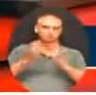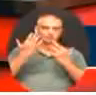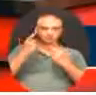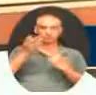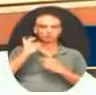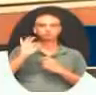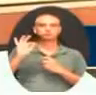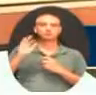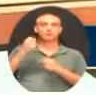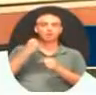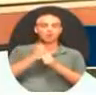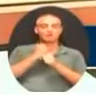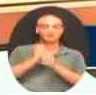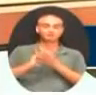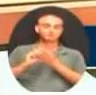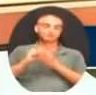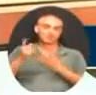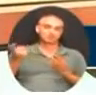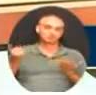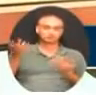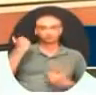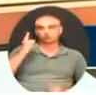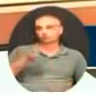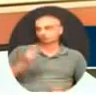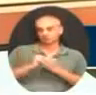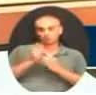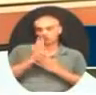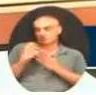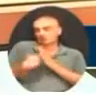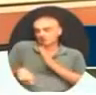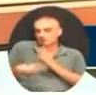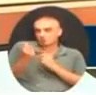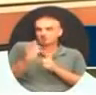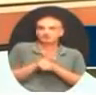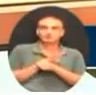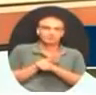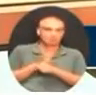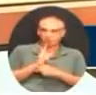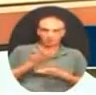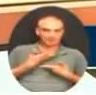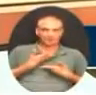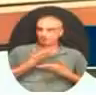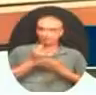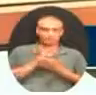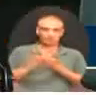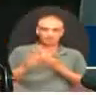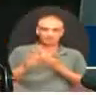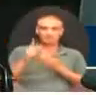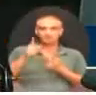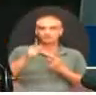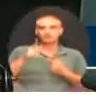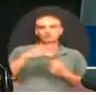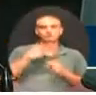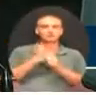היו מיועדים לעובדי המשרד שהיו אמורים או שכבר רכשו אותם בכסף מלא, הם לא קיבלו אותם בחינם, ואת